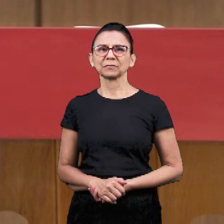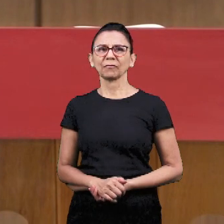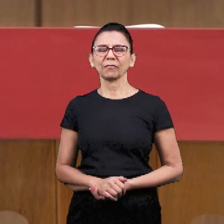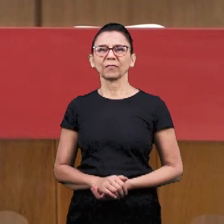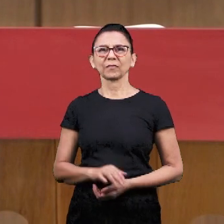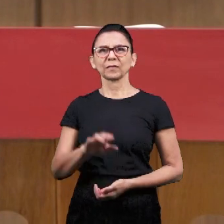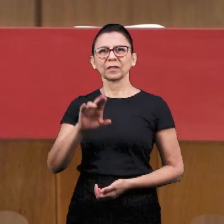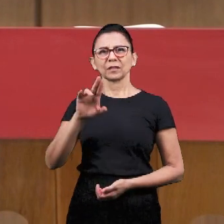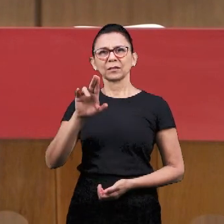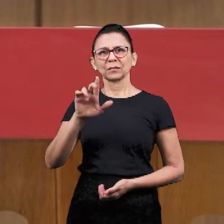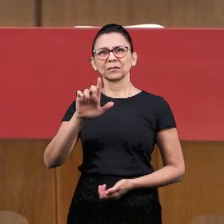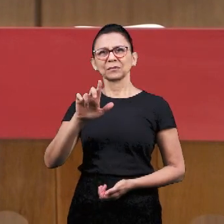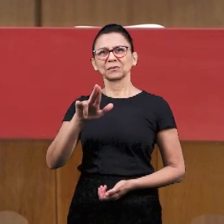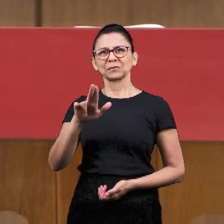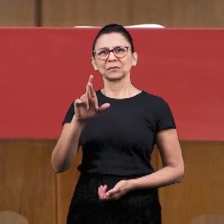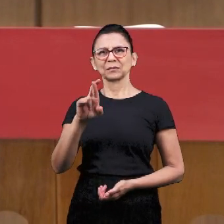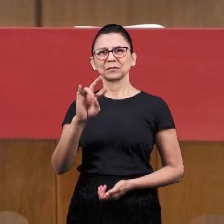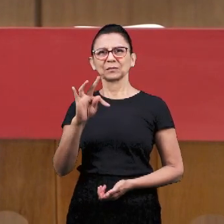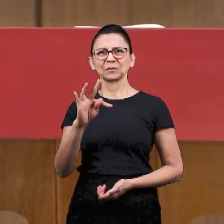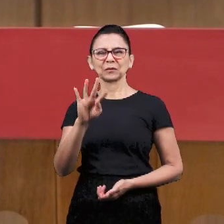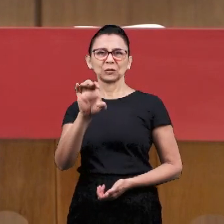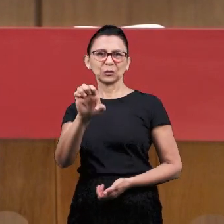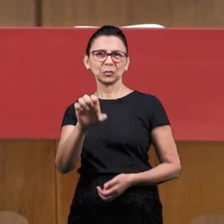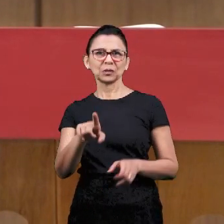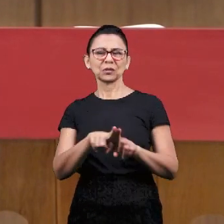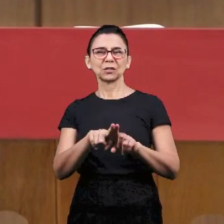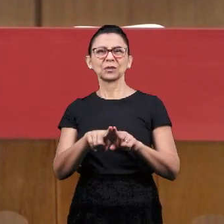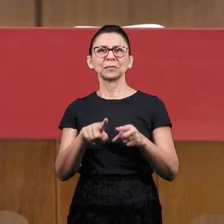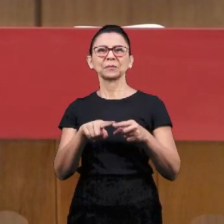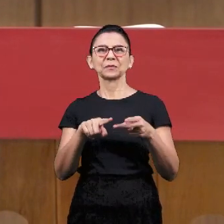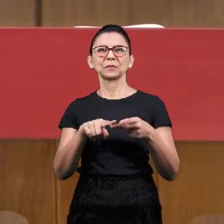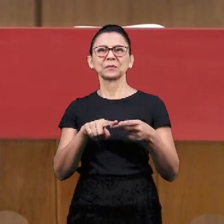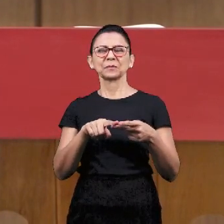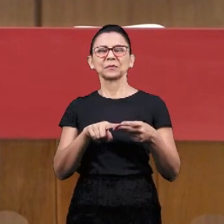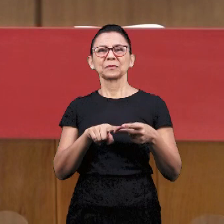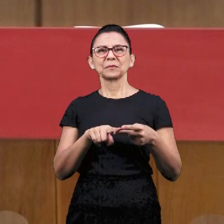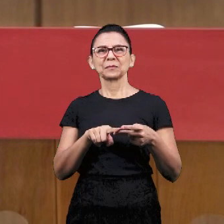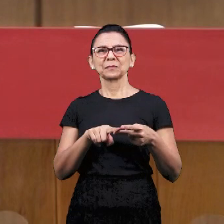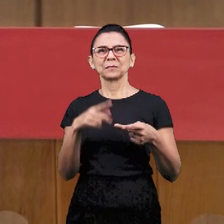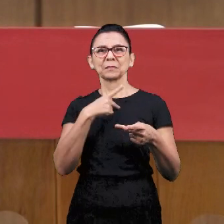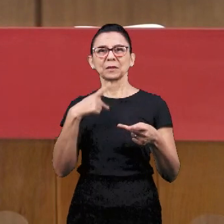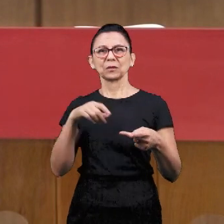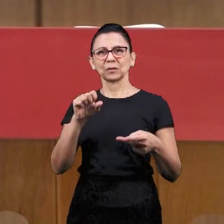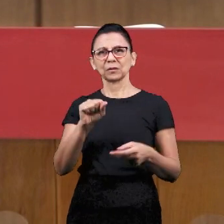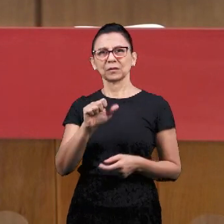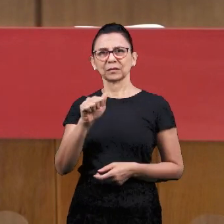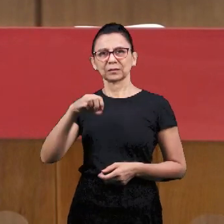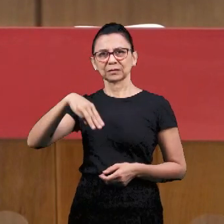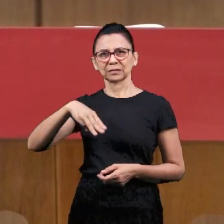Samir, Pasteur Daniel Oliveira, préciosité ici.